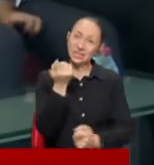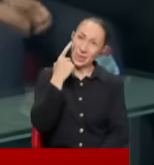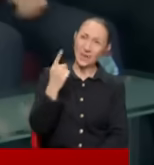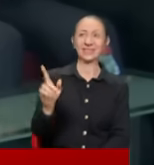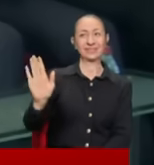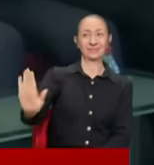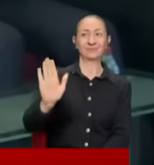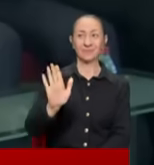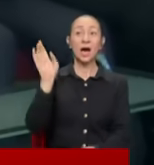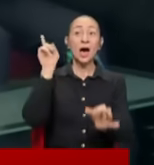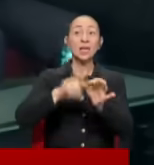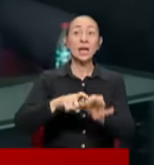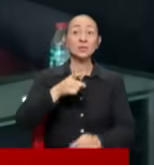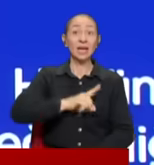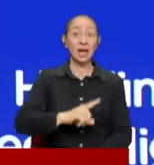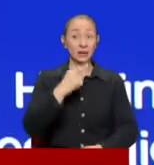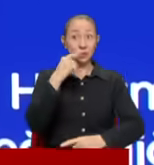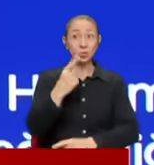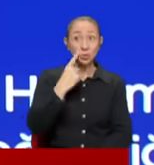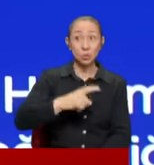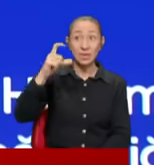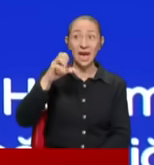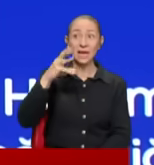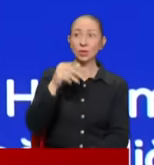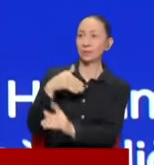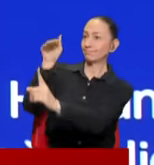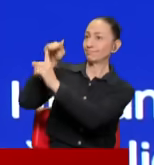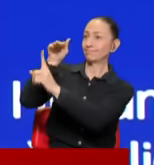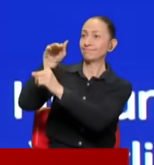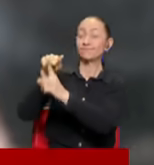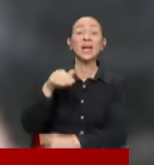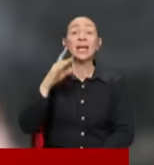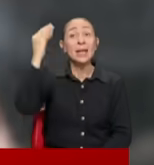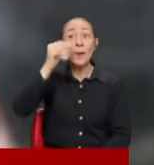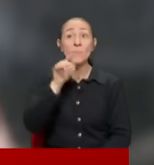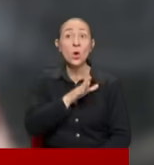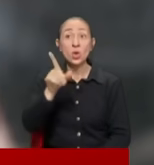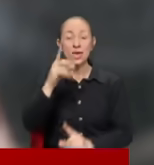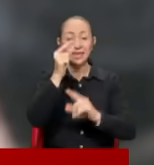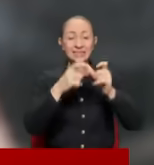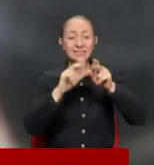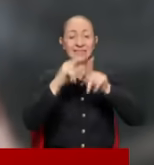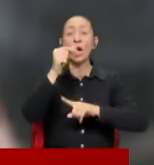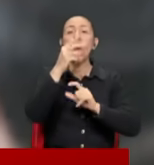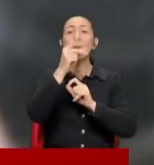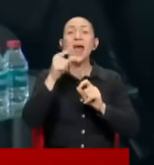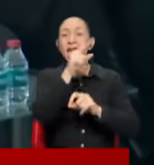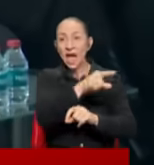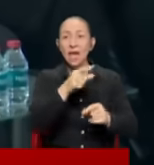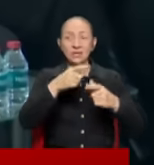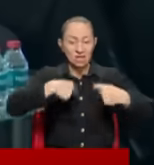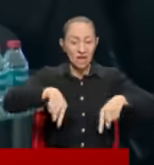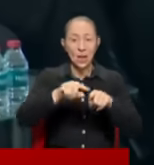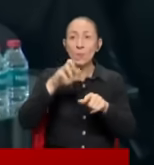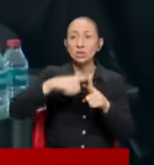baksın. Atanmış aday çıkışıyla Cumhurbaşkanı Erdoğan'a seslendi. Ekrem İmamoğlu, İSKİ Ömerli Havzası Çevre Projesi